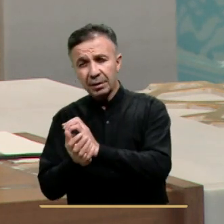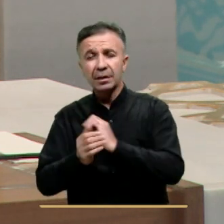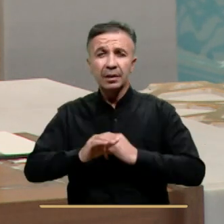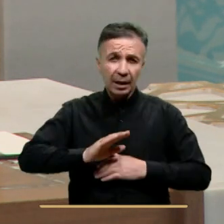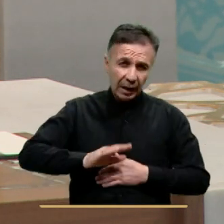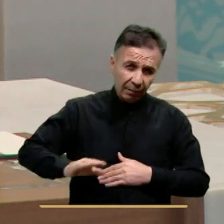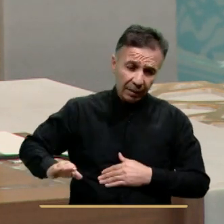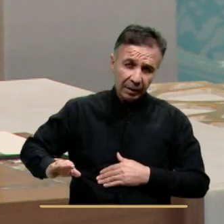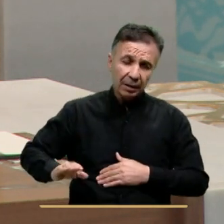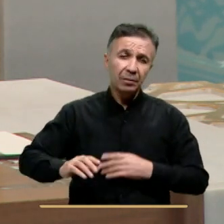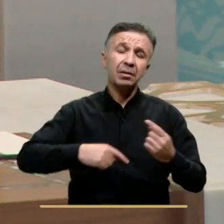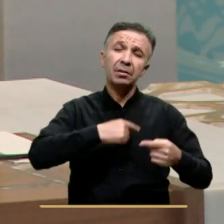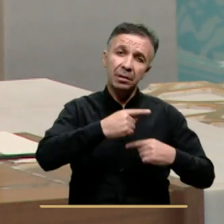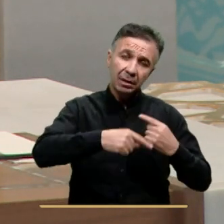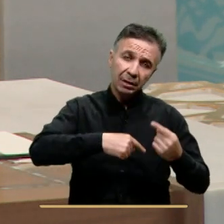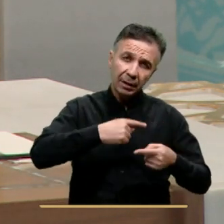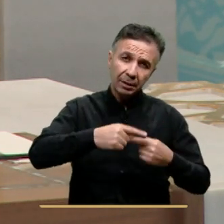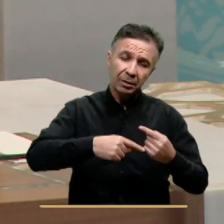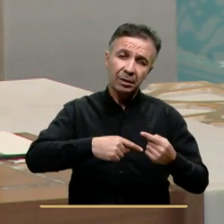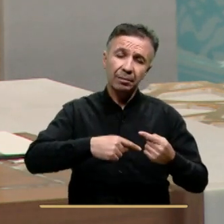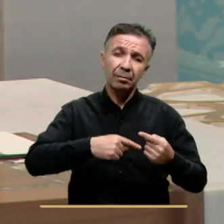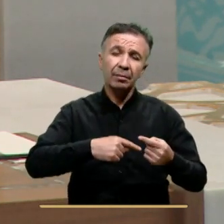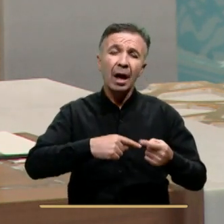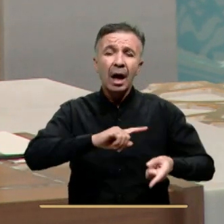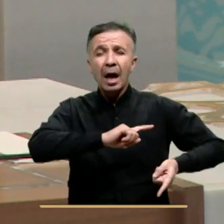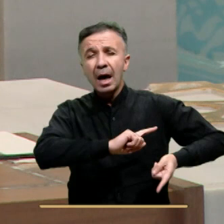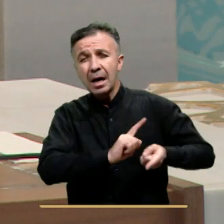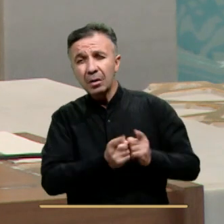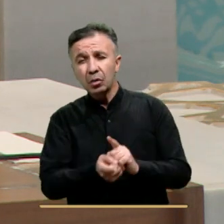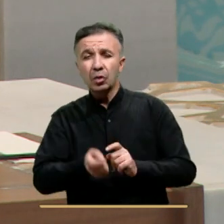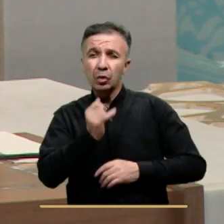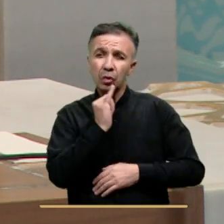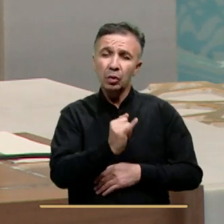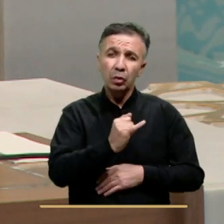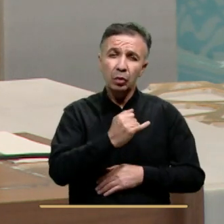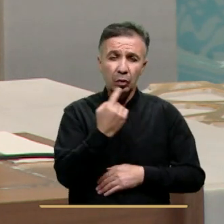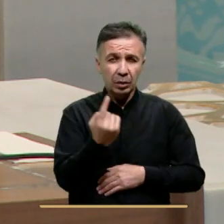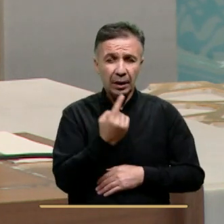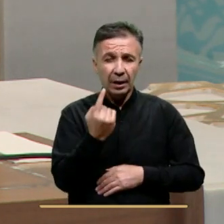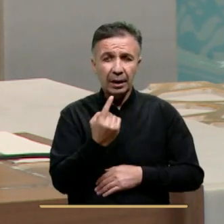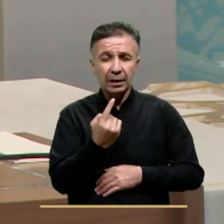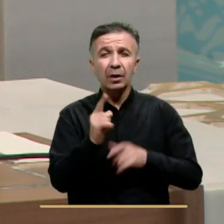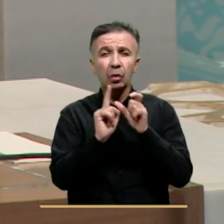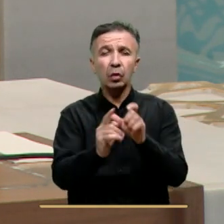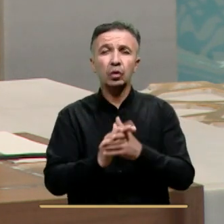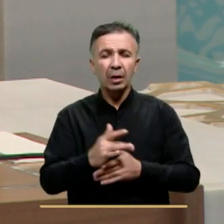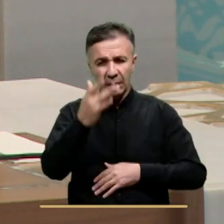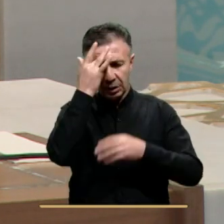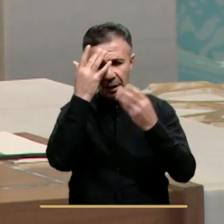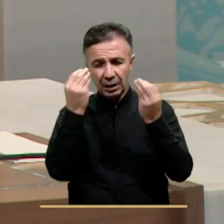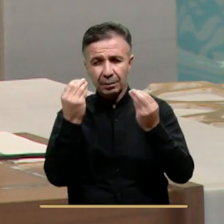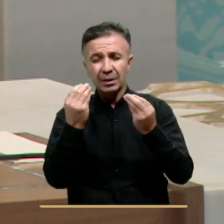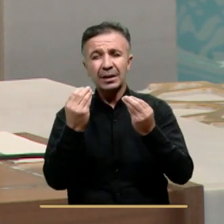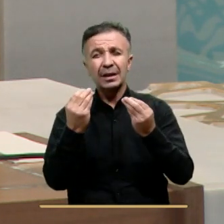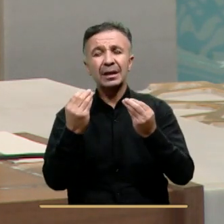evlatlarımızı nesillerimizi her türlü şerlerden muhafaza eylesin şehitlerimizin emaneti